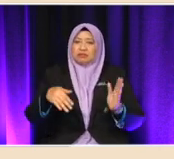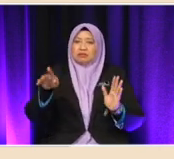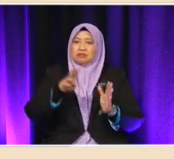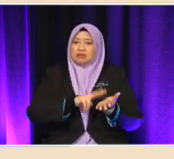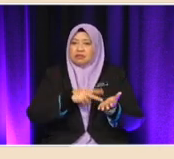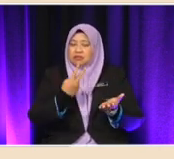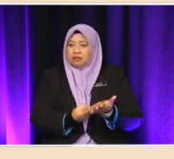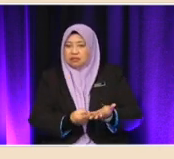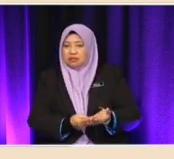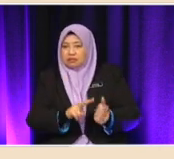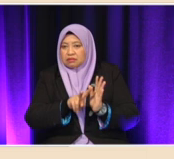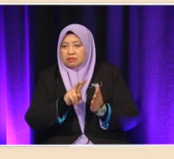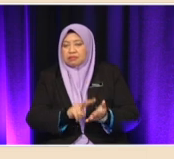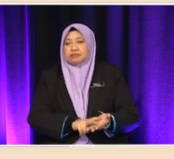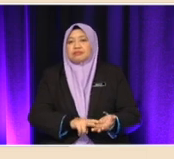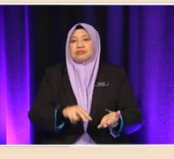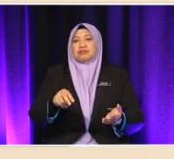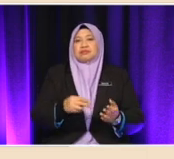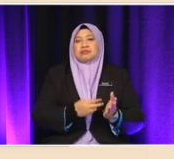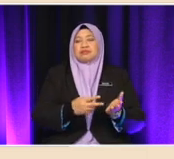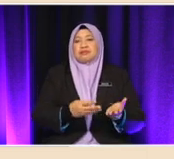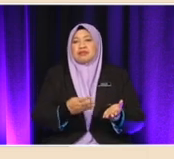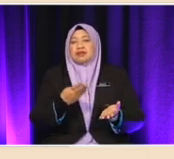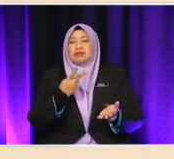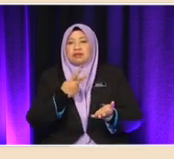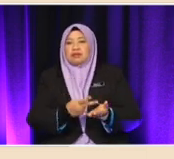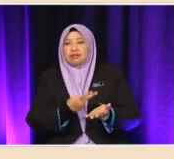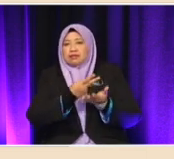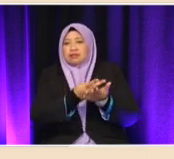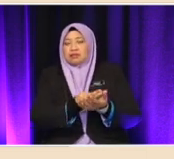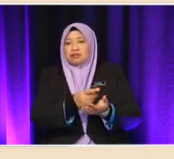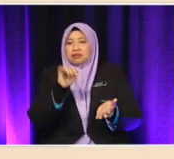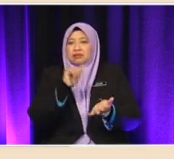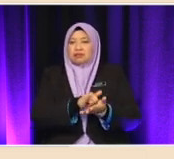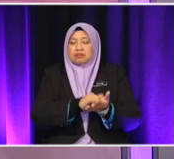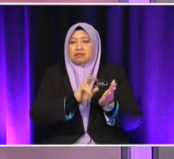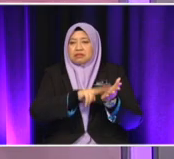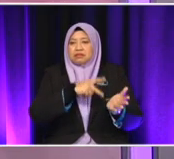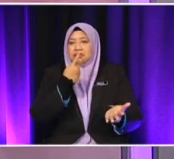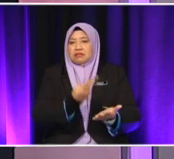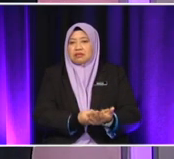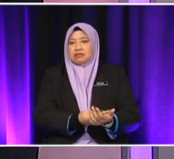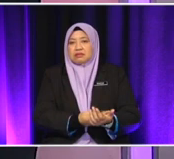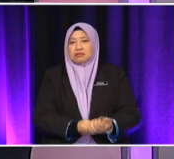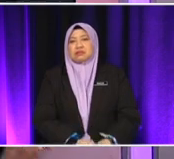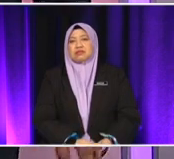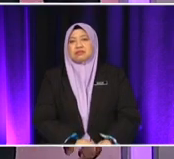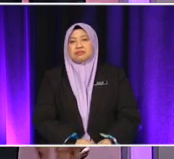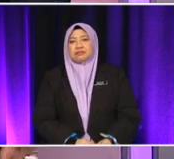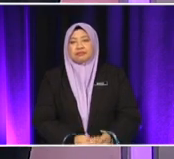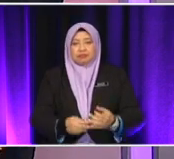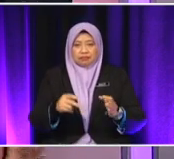akan jatuh sepatunya kesilapan di dalam celah ini maafkan saya oke